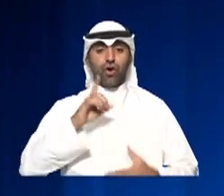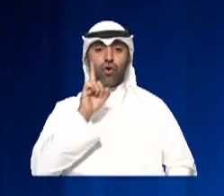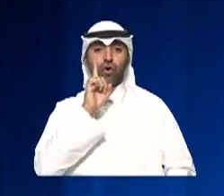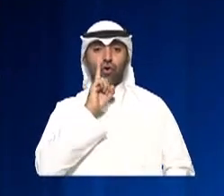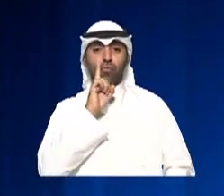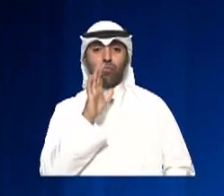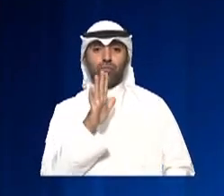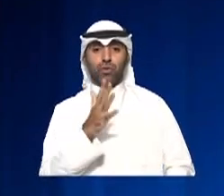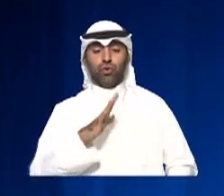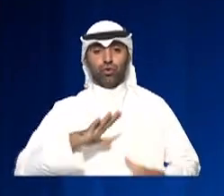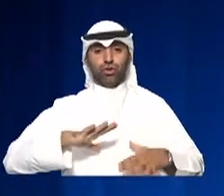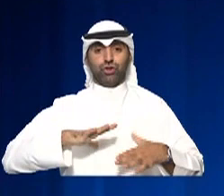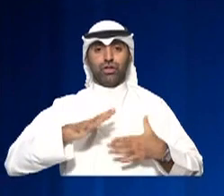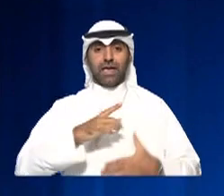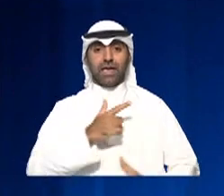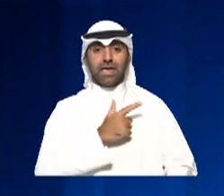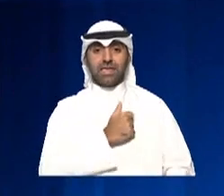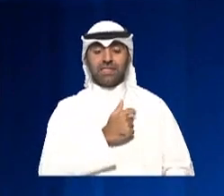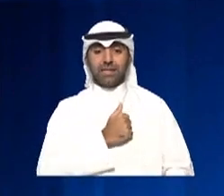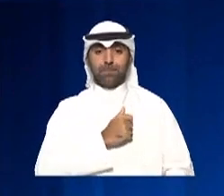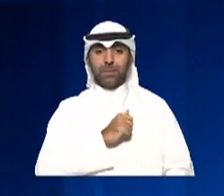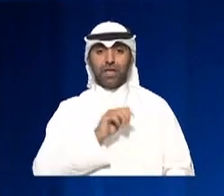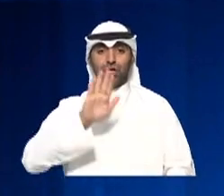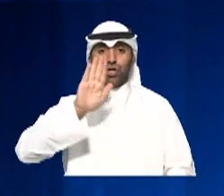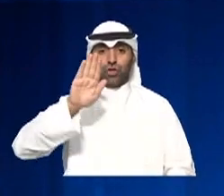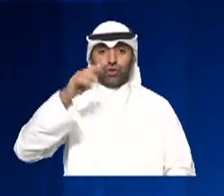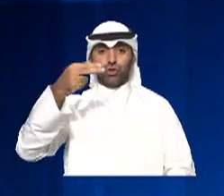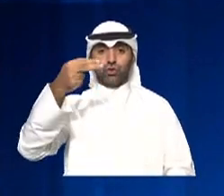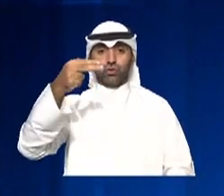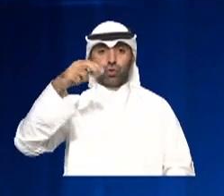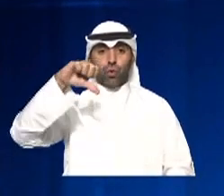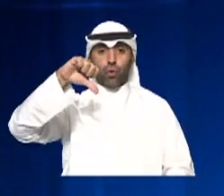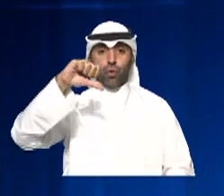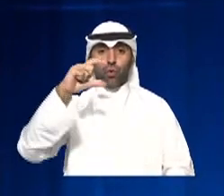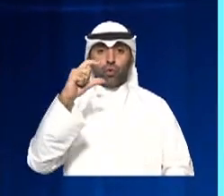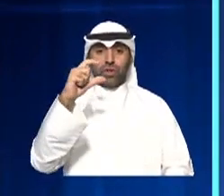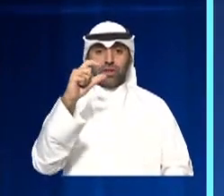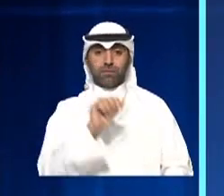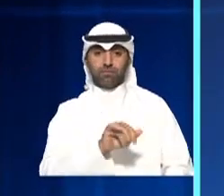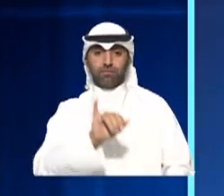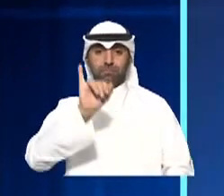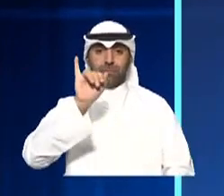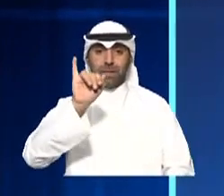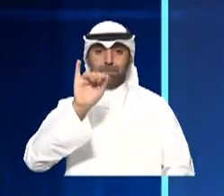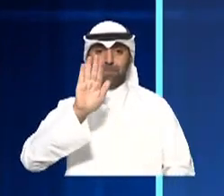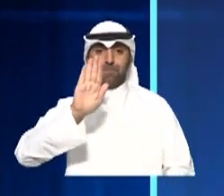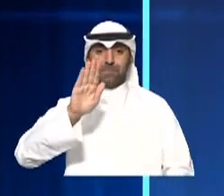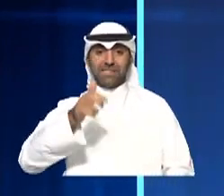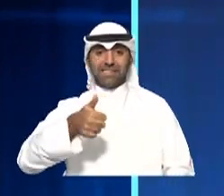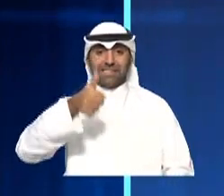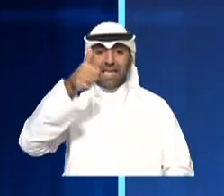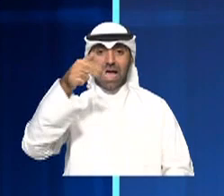تعازيه وصادق مواساته بوفاة المغفور لها بإذن الله تعالى والدة